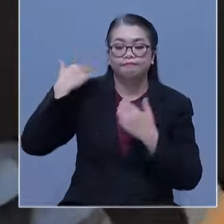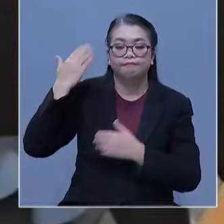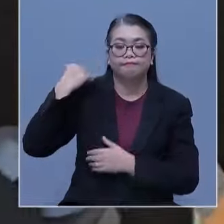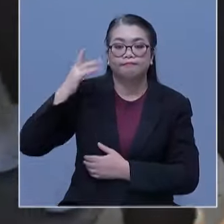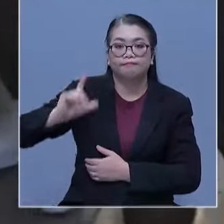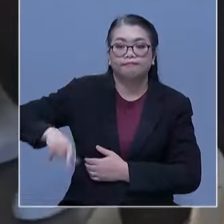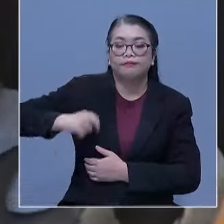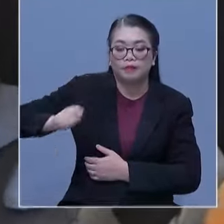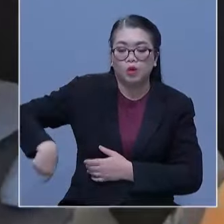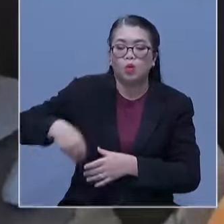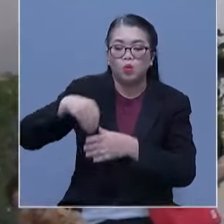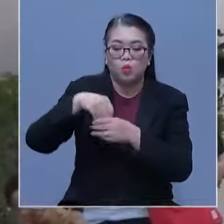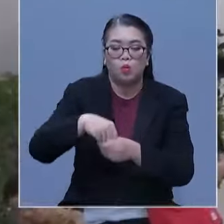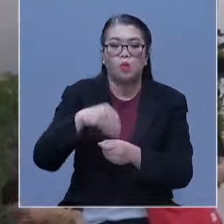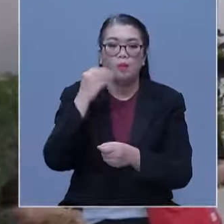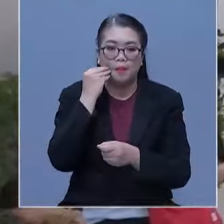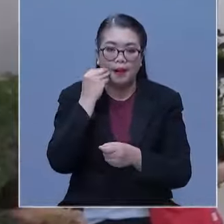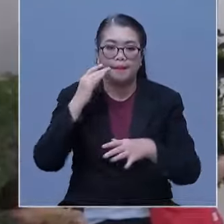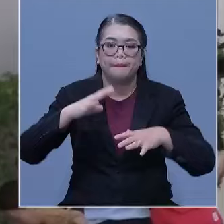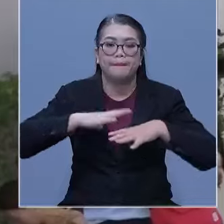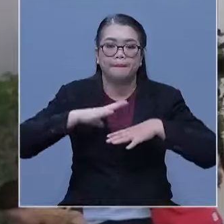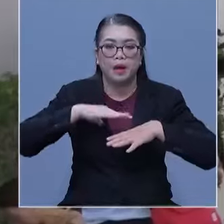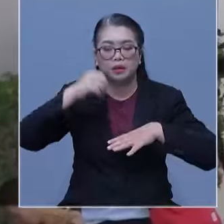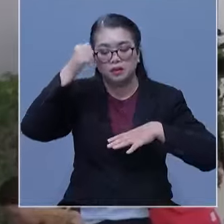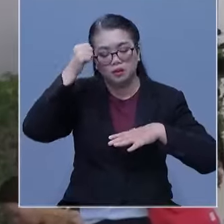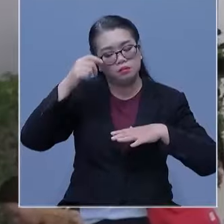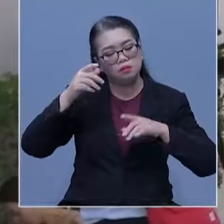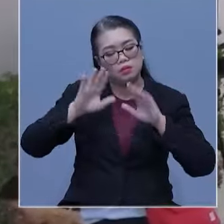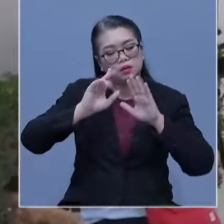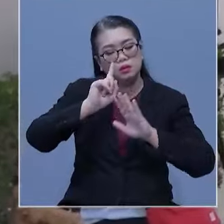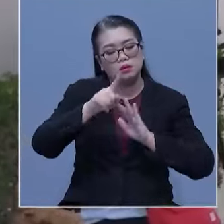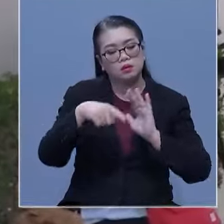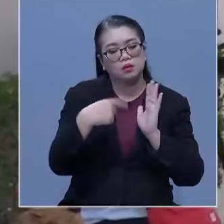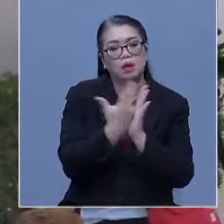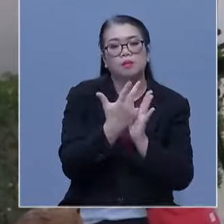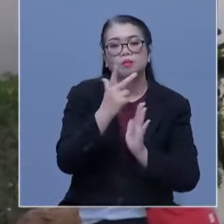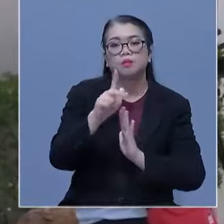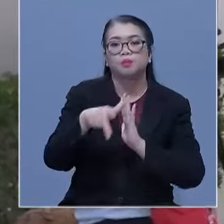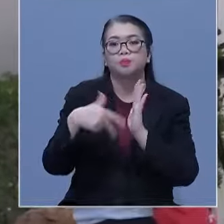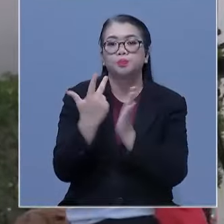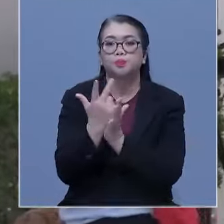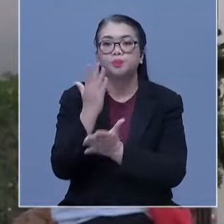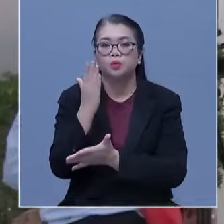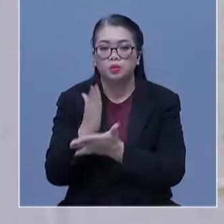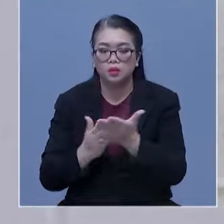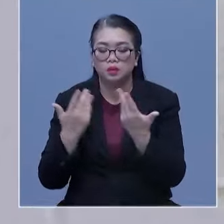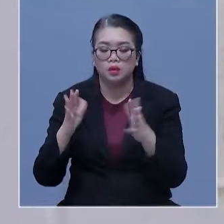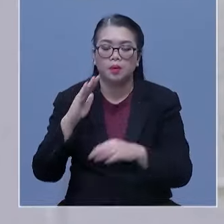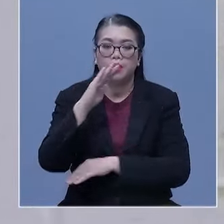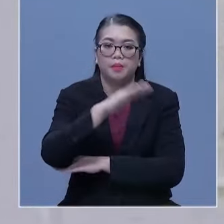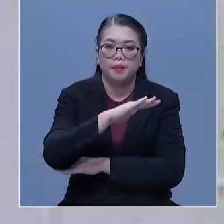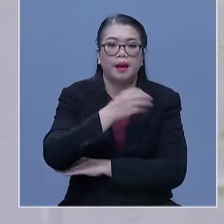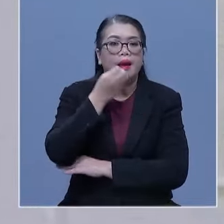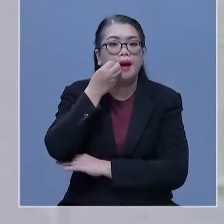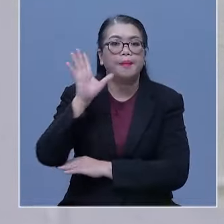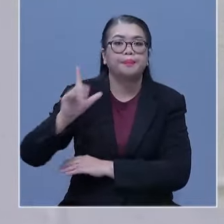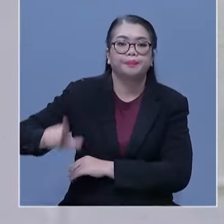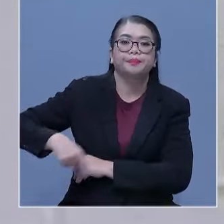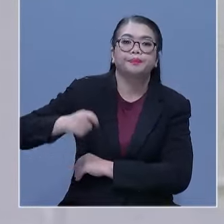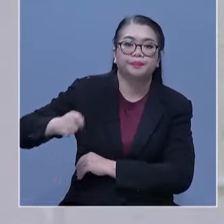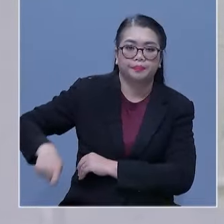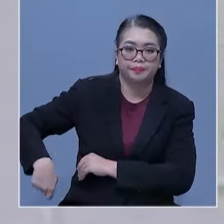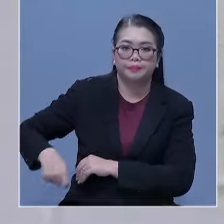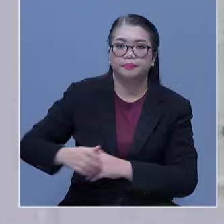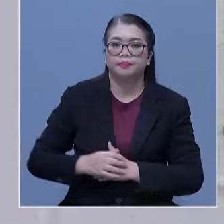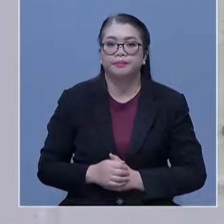อยู่บ้านคุณทักษิณที่บ้านจันทร์สราชเนี่ยประมาณ 3ชมถึง 3ชมึ่งหลังจากนั้นช่วงบ่ายจะเดินทางกลับทันที